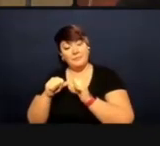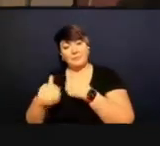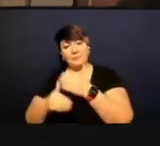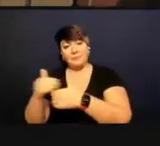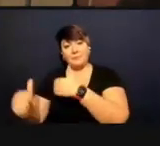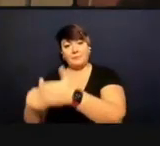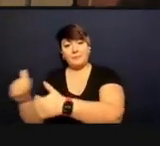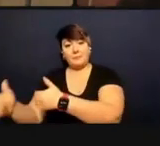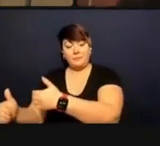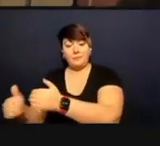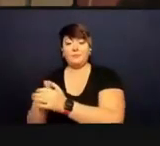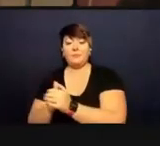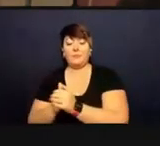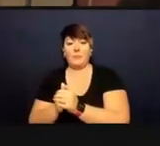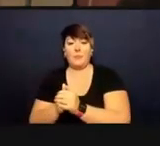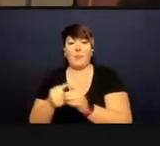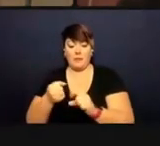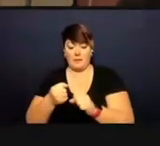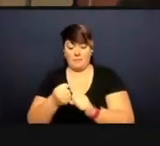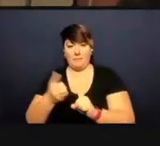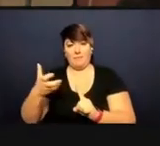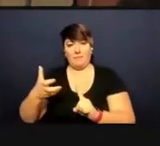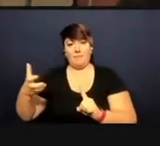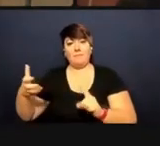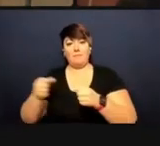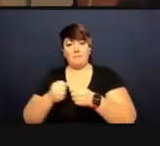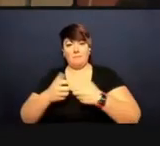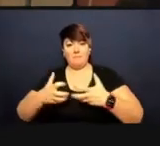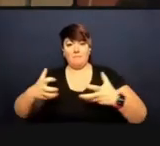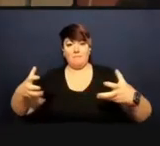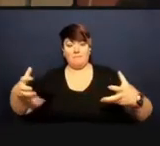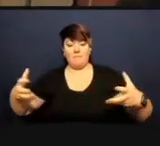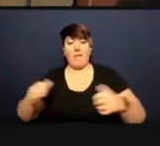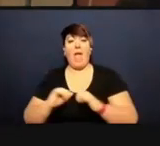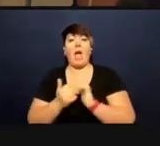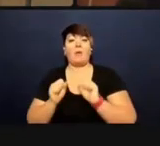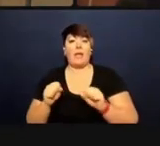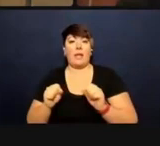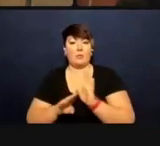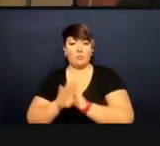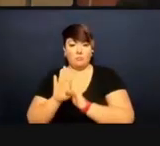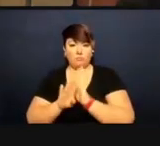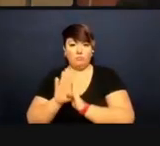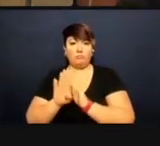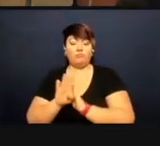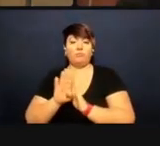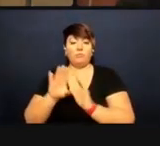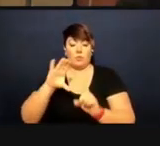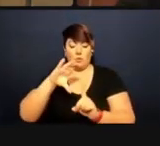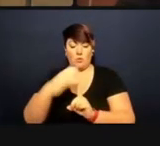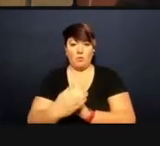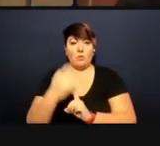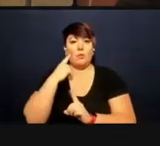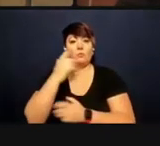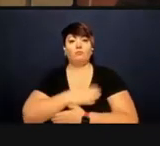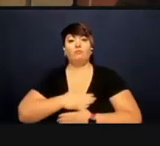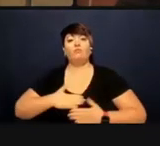Ninatumai ya kuwa jinsi kadri tunavyoendelea kuboresha maeneo haya,